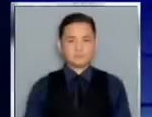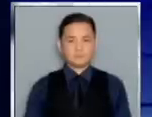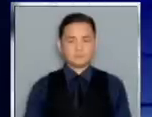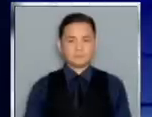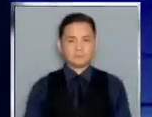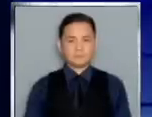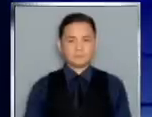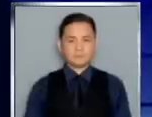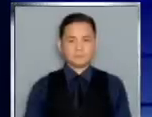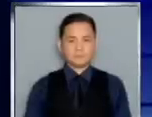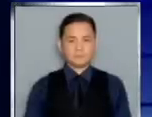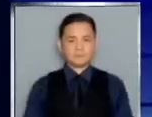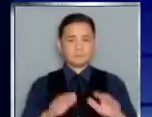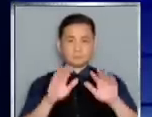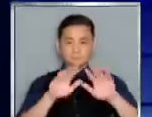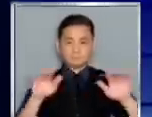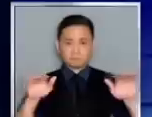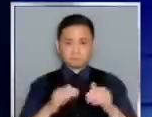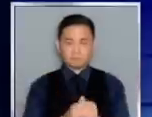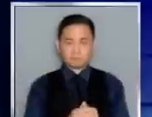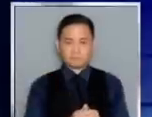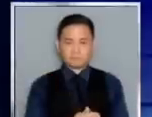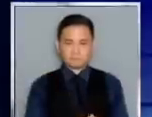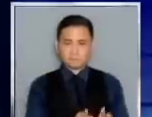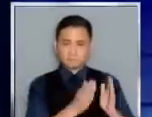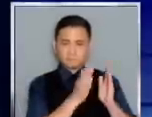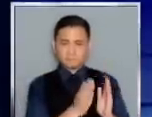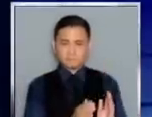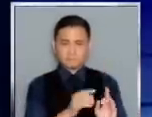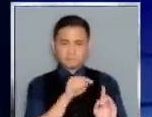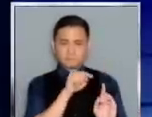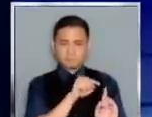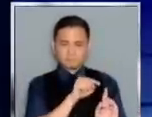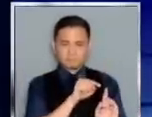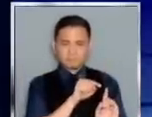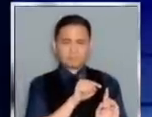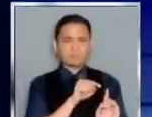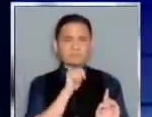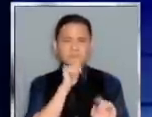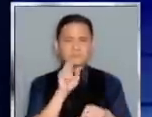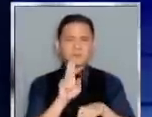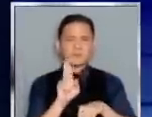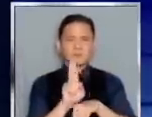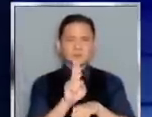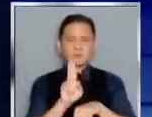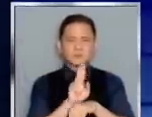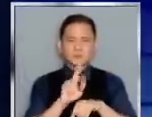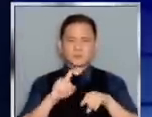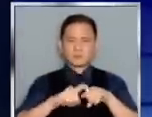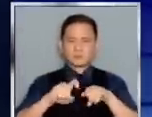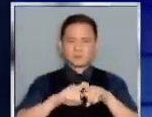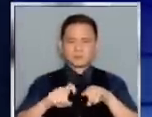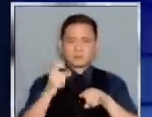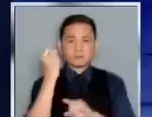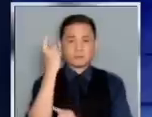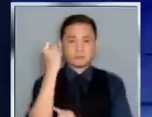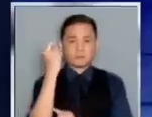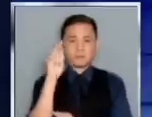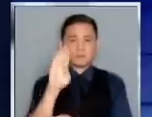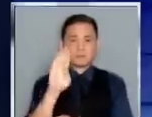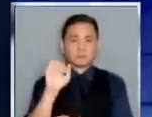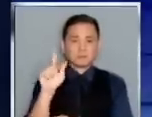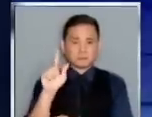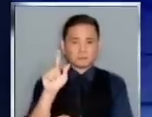Napundi ang isang residente dahil kahit gaano o hindi siya gaanong gumagamit ng kuryente, lumubo ang kanyang bayarin sa prepaid kuryente sa